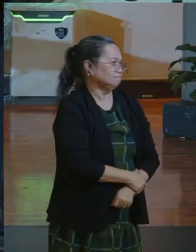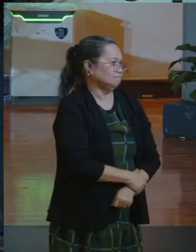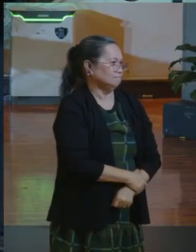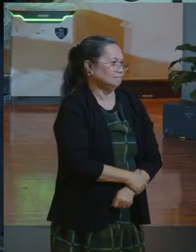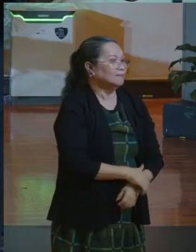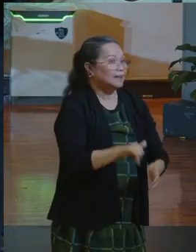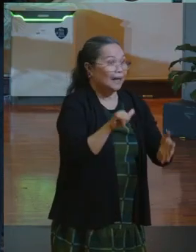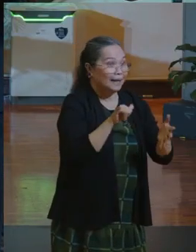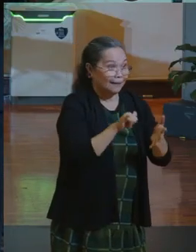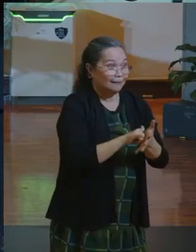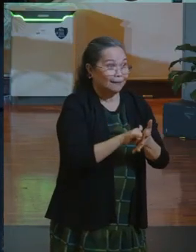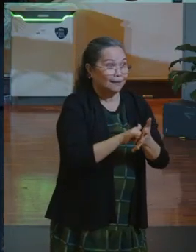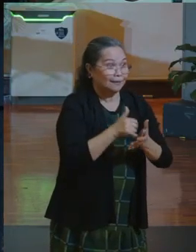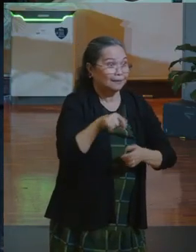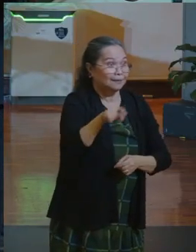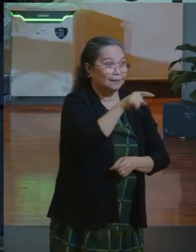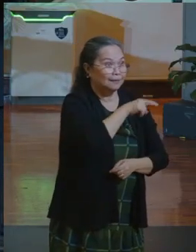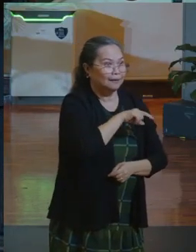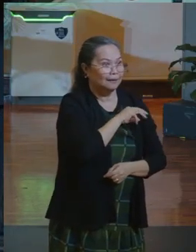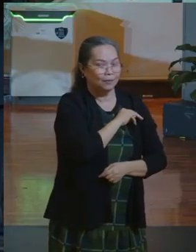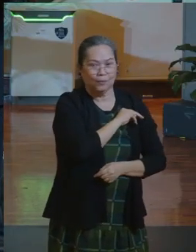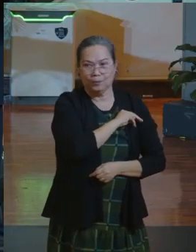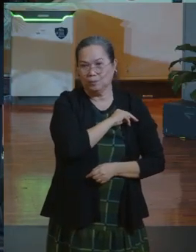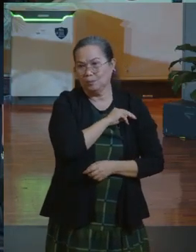ang ating misyon.